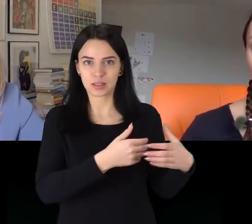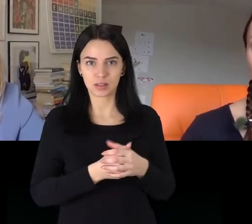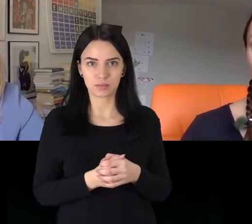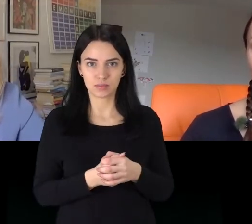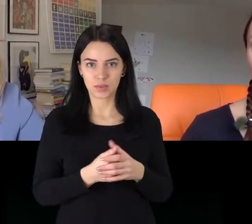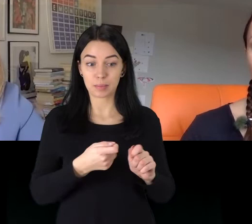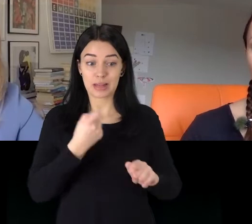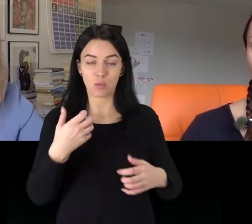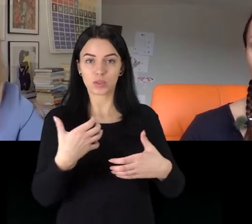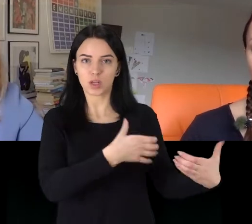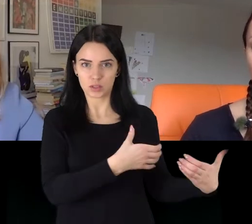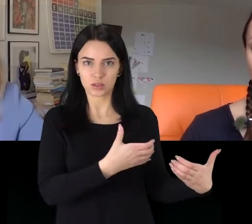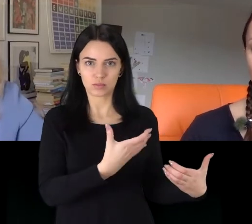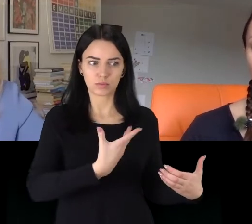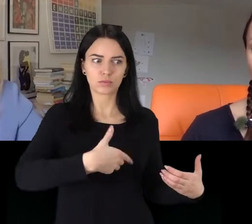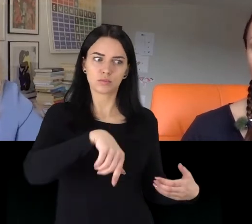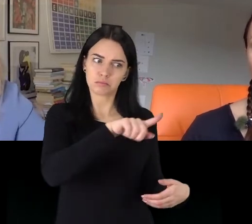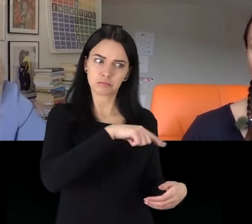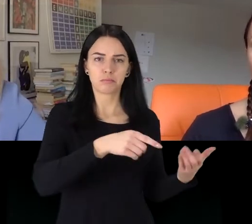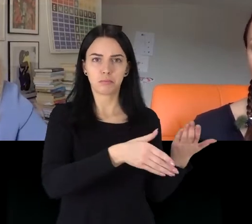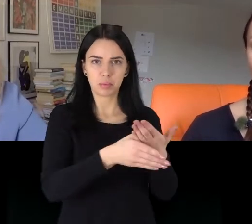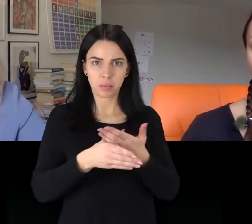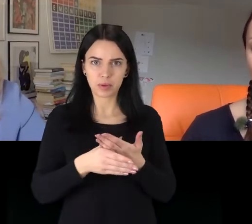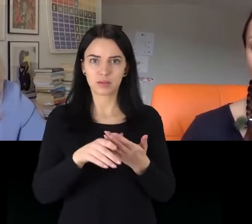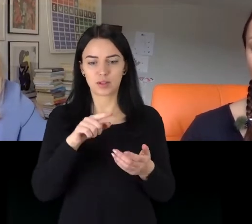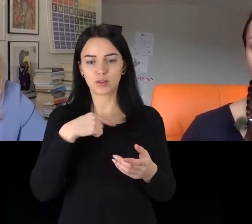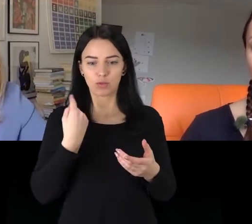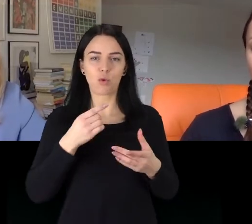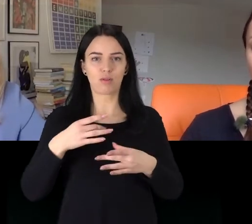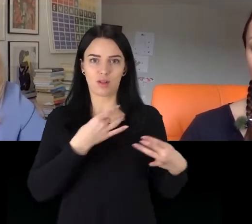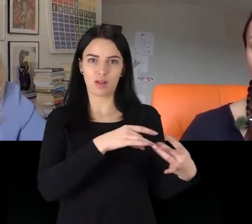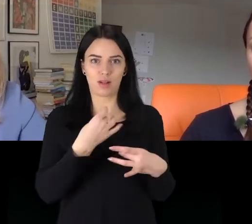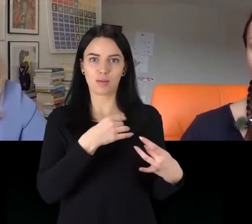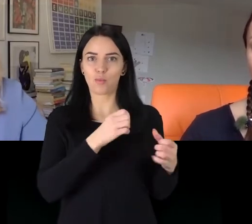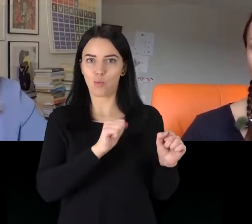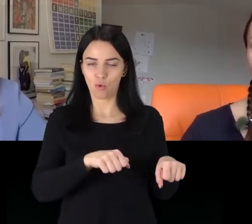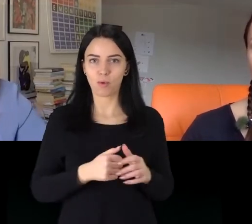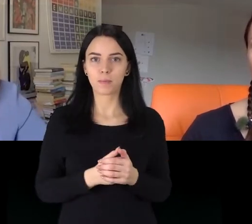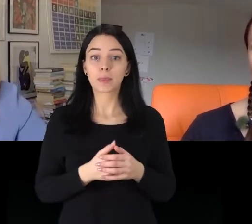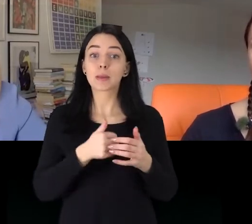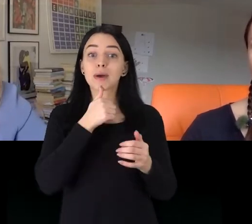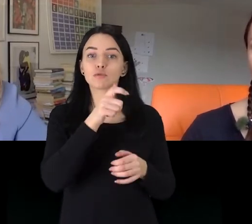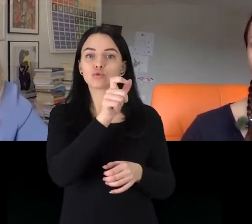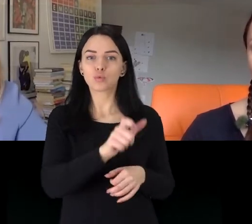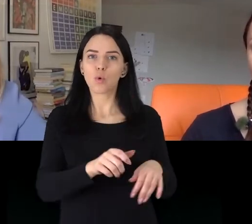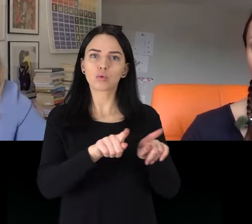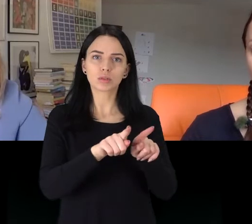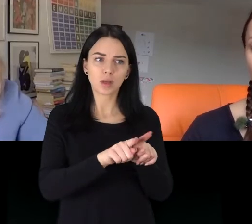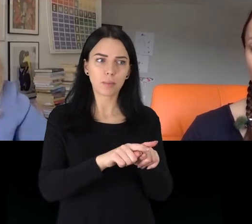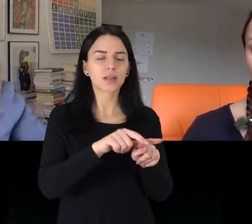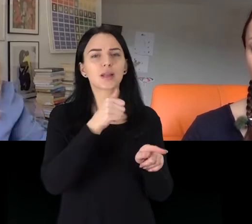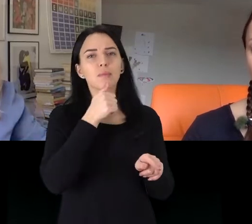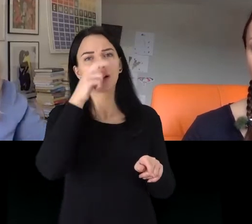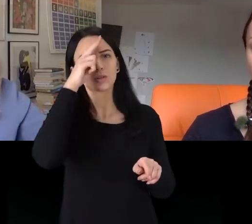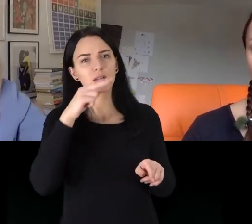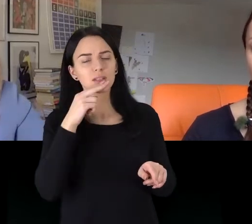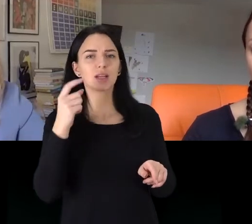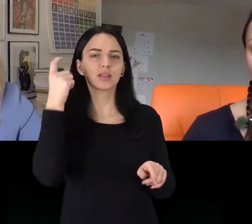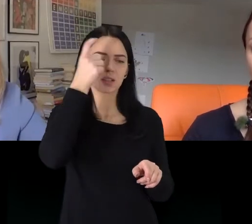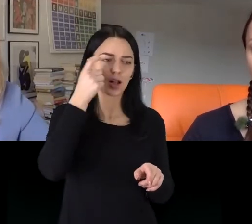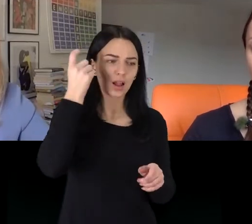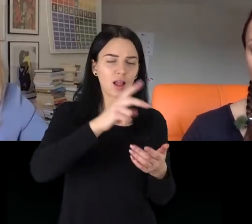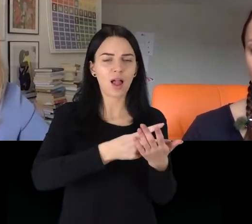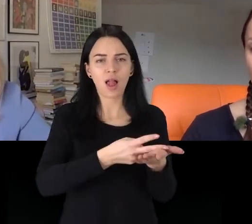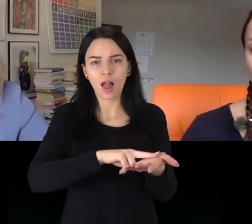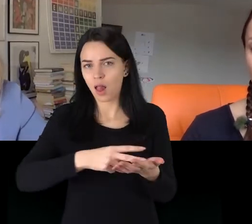padeda labai daugybėj tokius sluoksnių. Štai tarkim, net ir žmogus, mes dabar taip kalbam, ar ne, kad ten tėtis girtas, valiojas ir taip toliau,